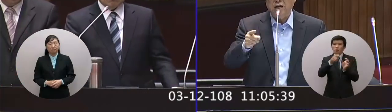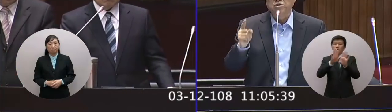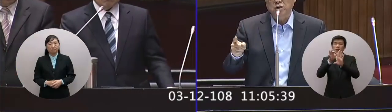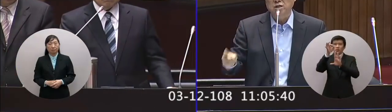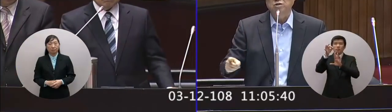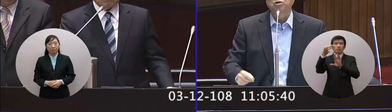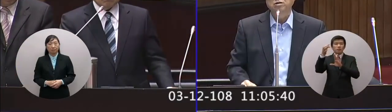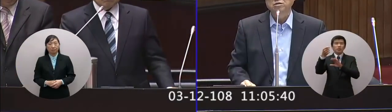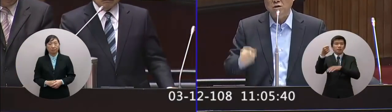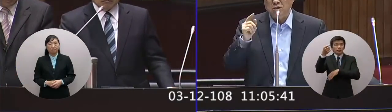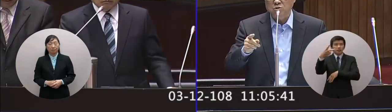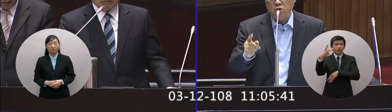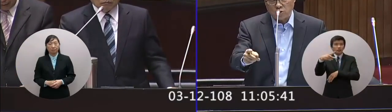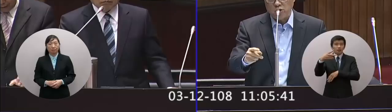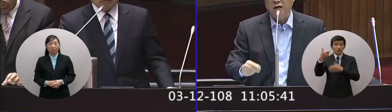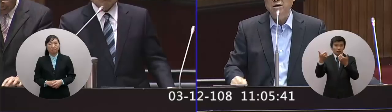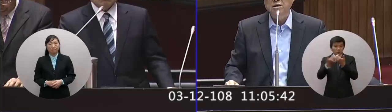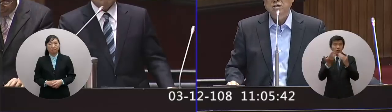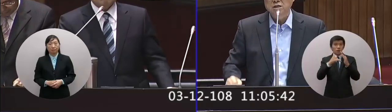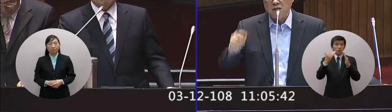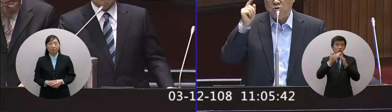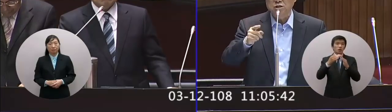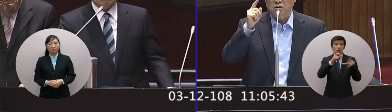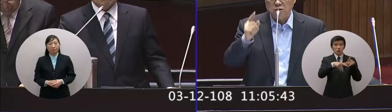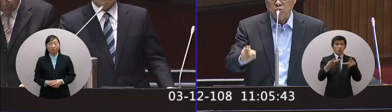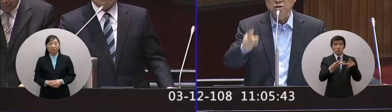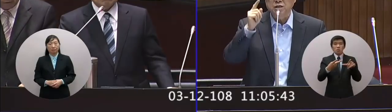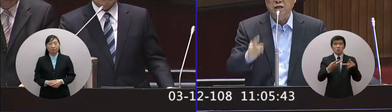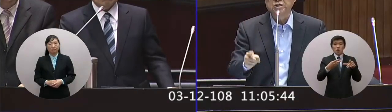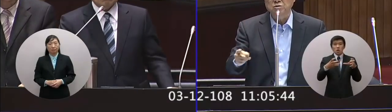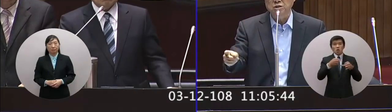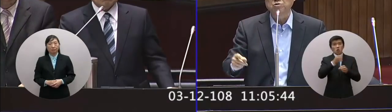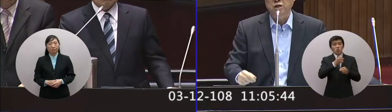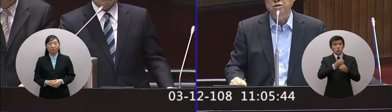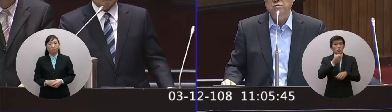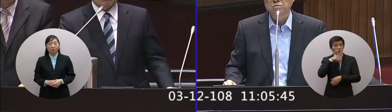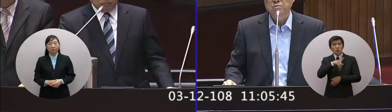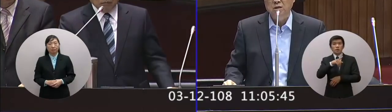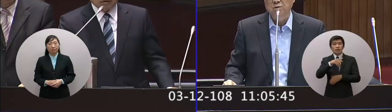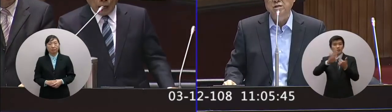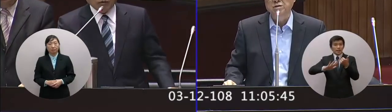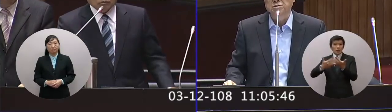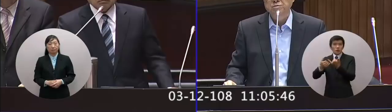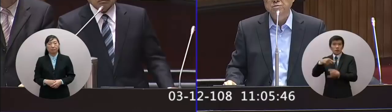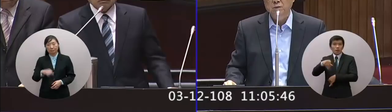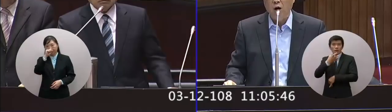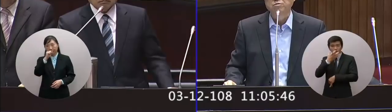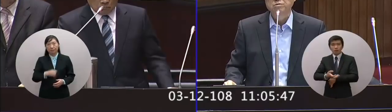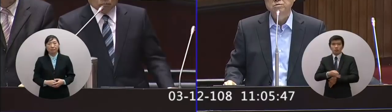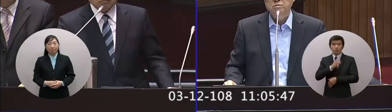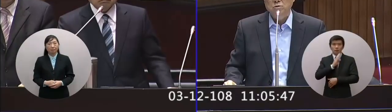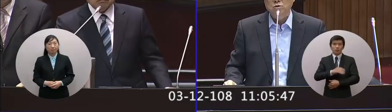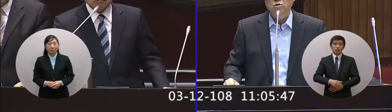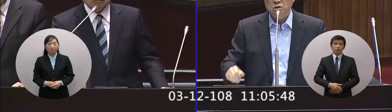杀了产学合作，造成学用落差，影响学校学生研究的基础研究，可不可以？ 好，